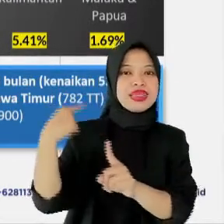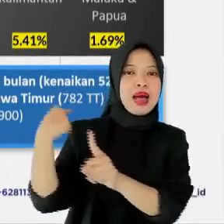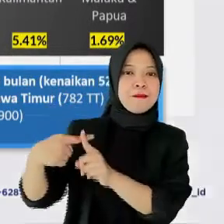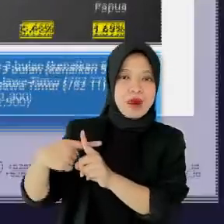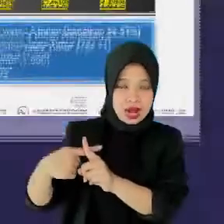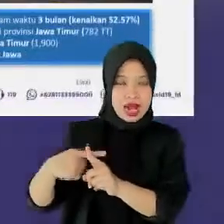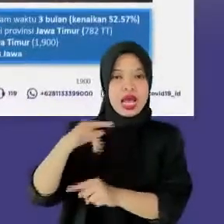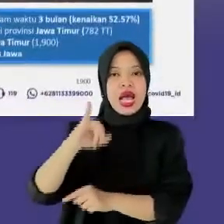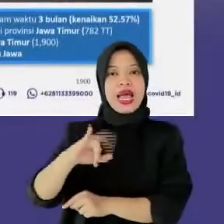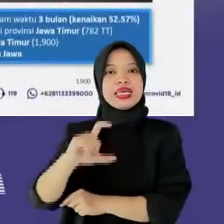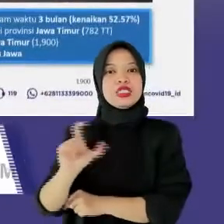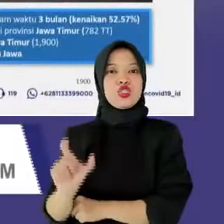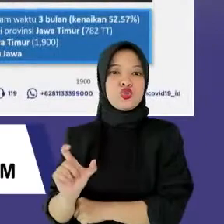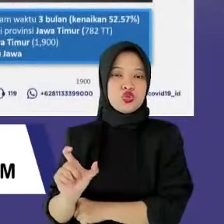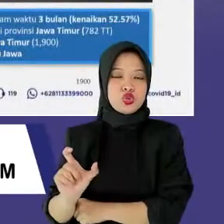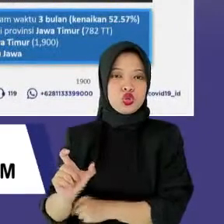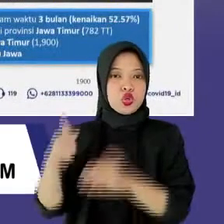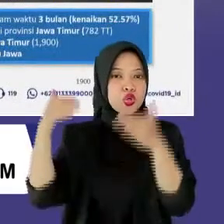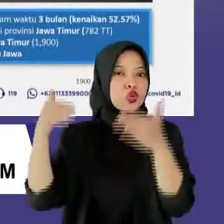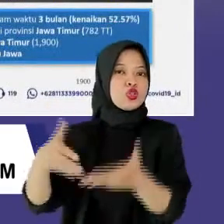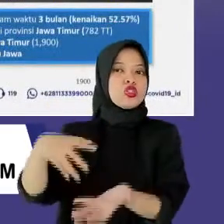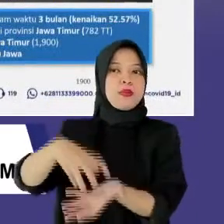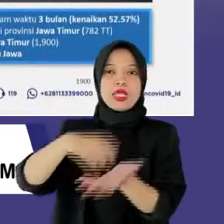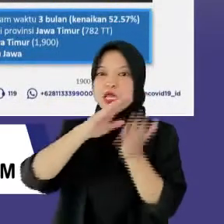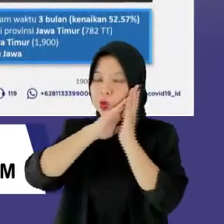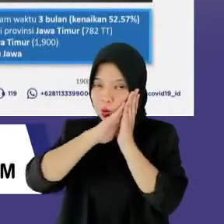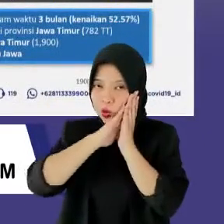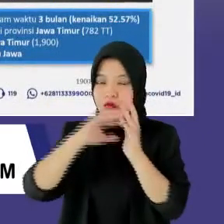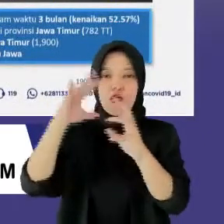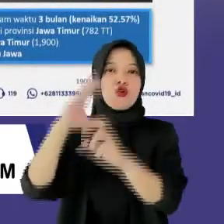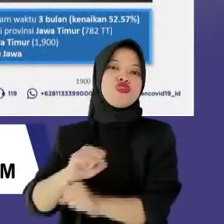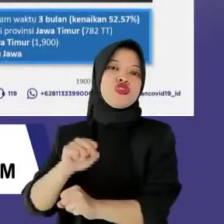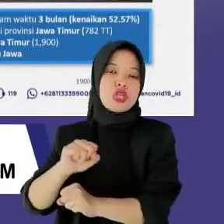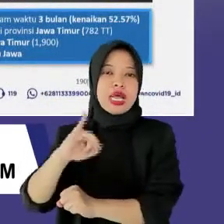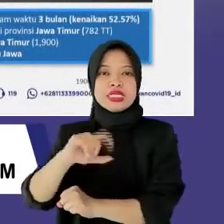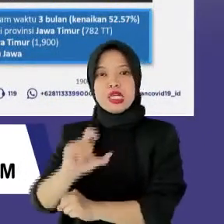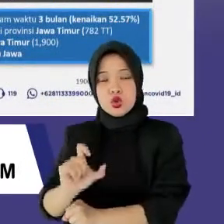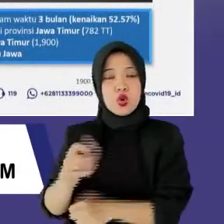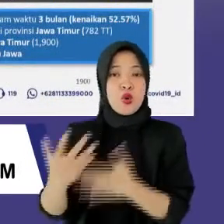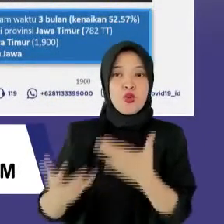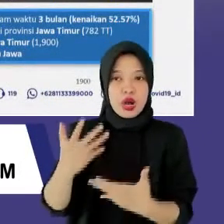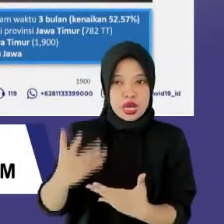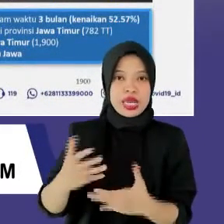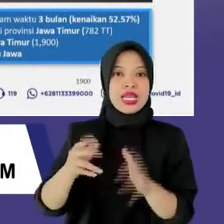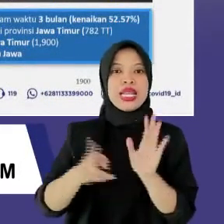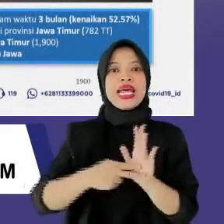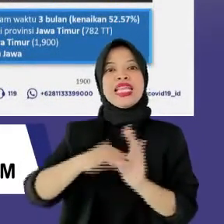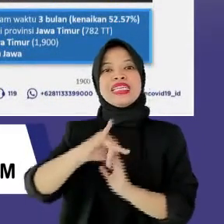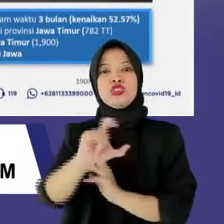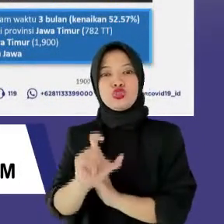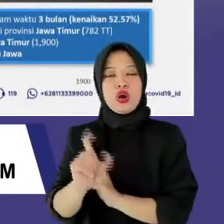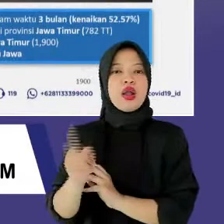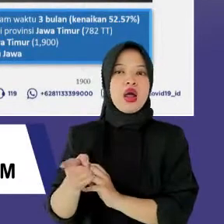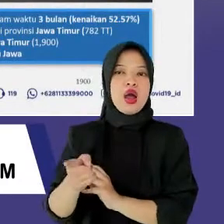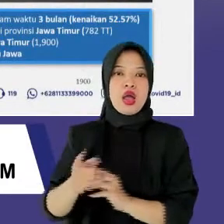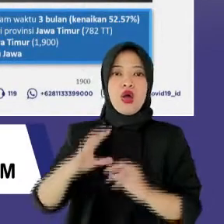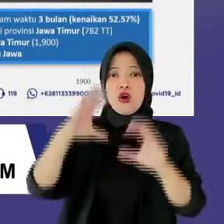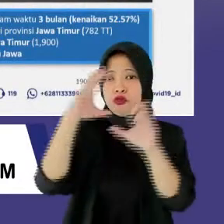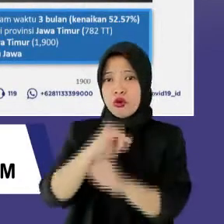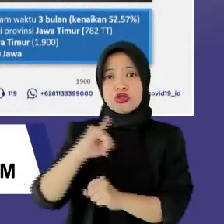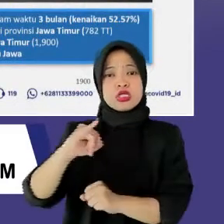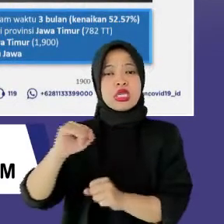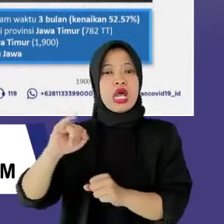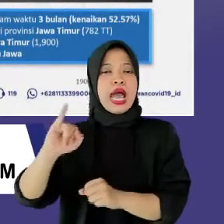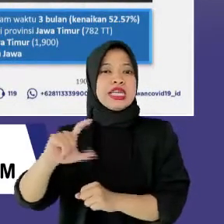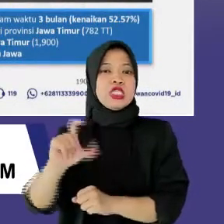jumlah ketersediaan tempat tidur. Saat ini tempat tidur intensif ya, ini bisa ada ICU, bisa NICU juga. Jadi sebenarnya intensif itu bukan cuma ICU ya, NICU